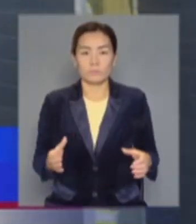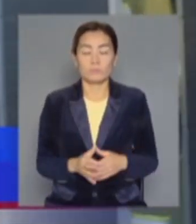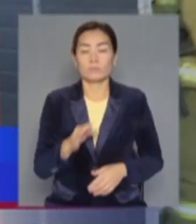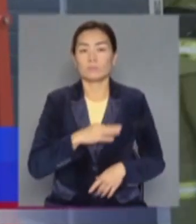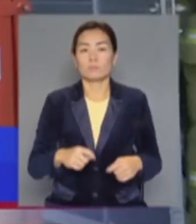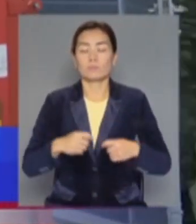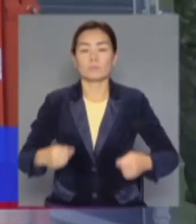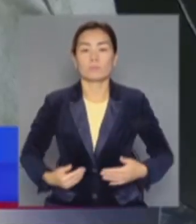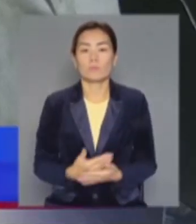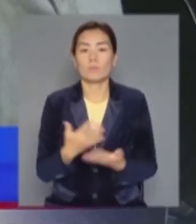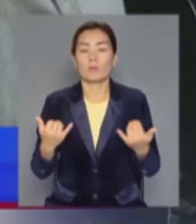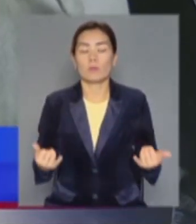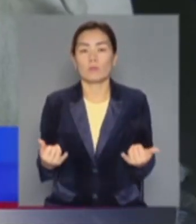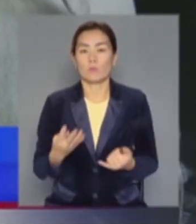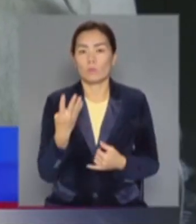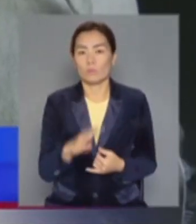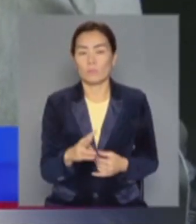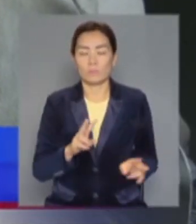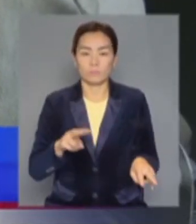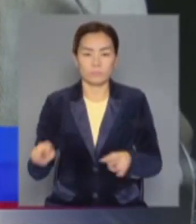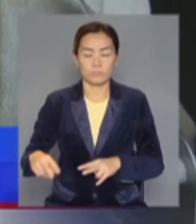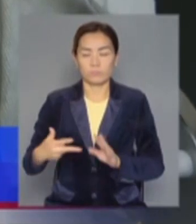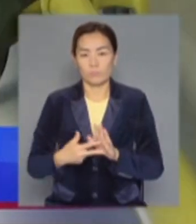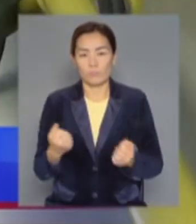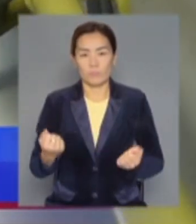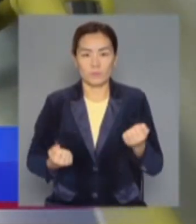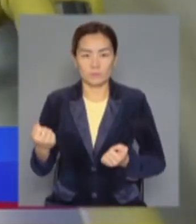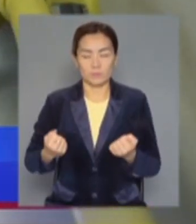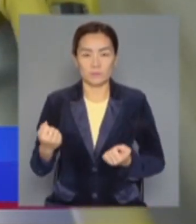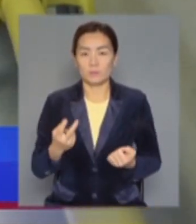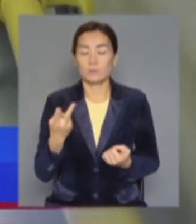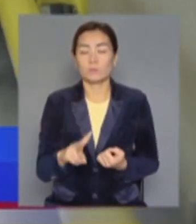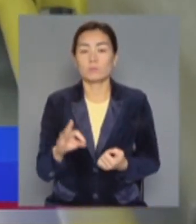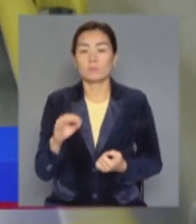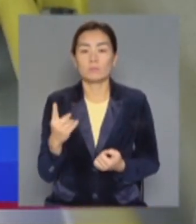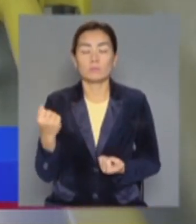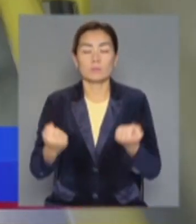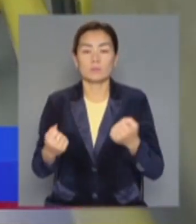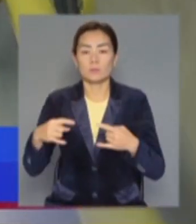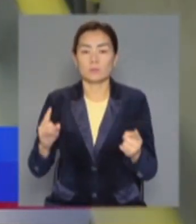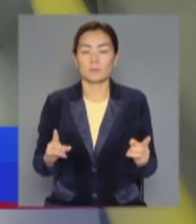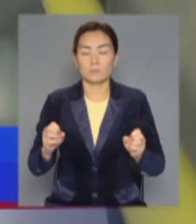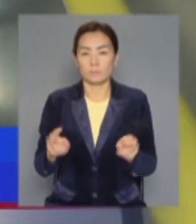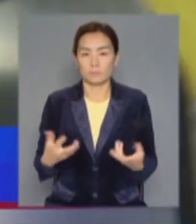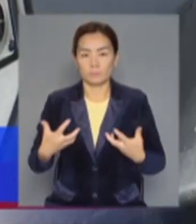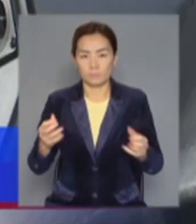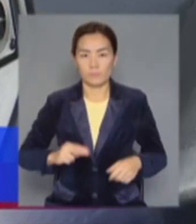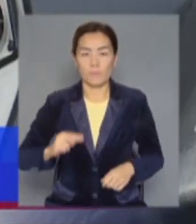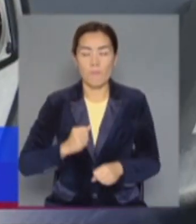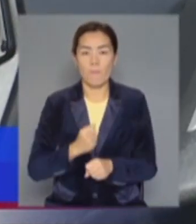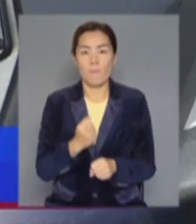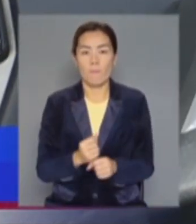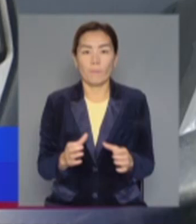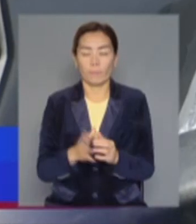пайдалануға берілген. Қазіргі таңда мұнда 4 қарауыл бастығы, 8 көлік жүргізушісі, 2 өрт сөндіру автокөлігі бар. Қысы жазы аянбайтын қызметкерлер